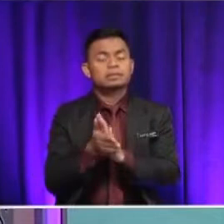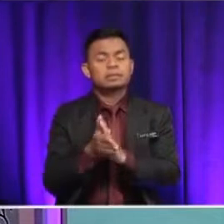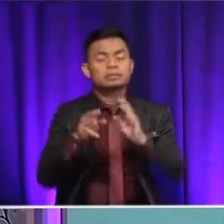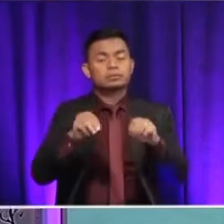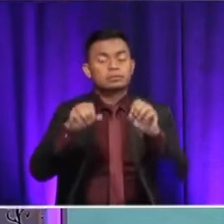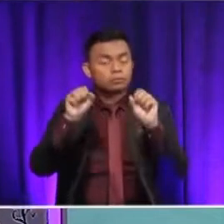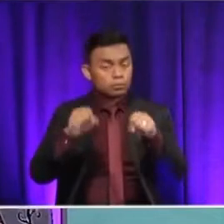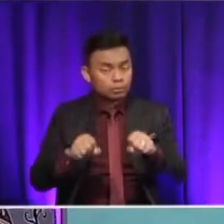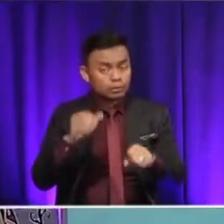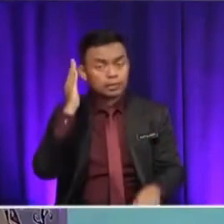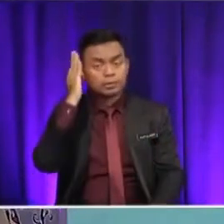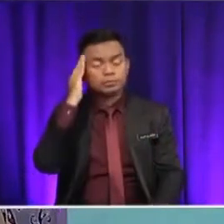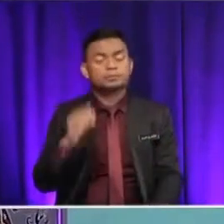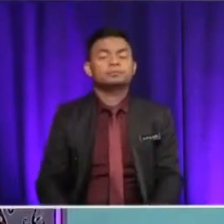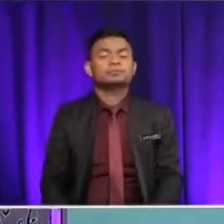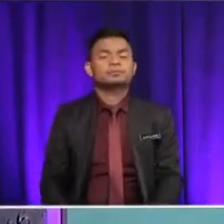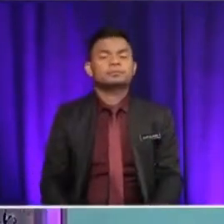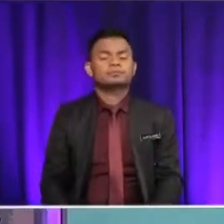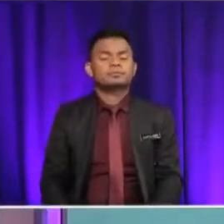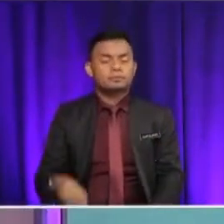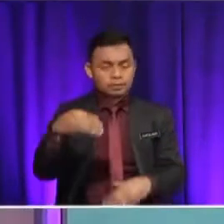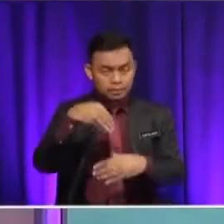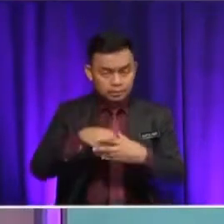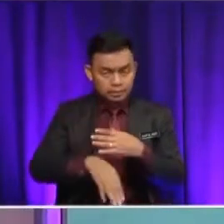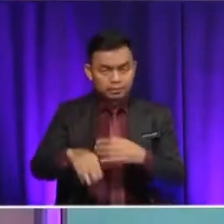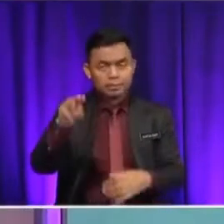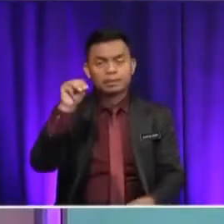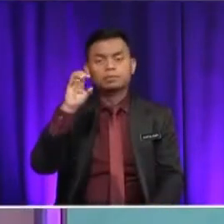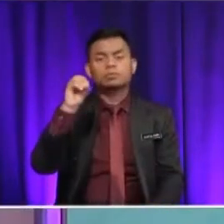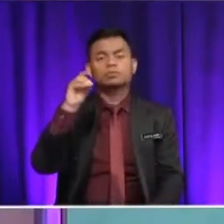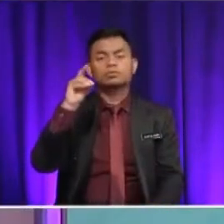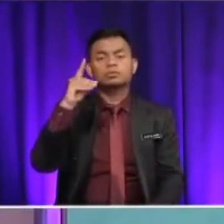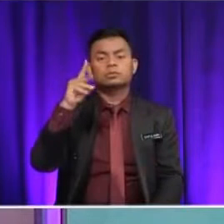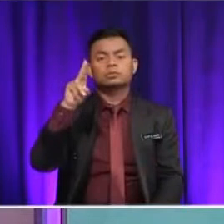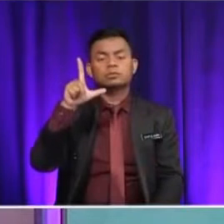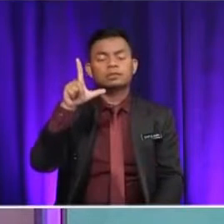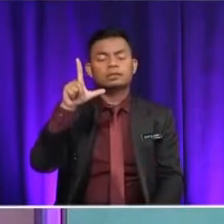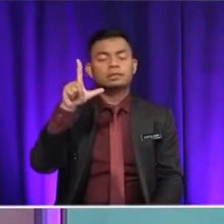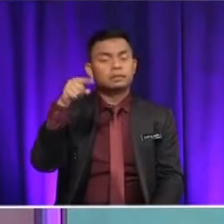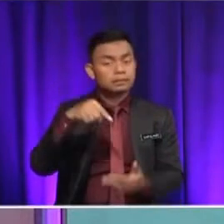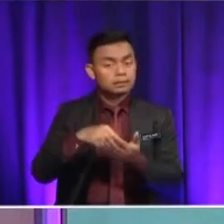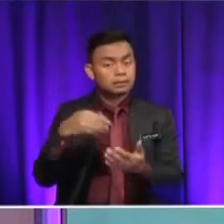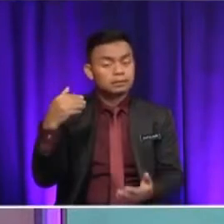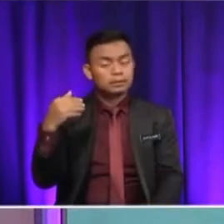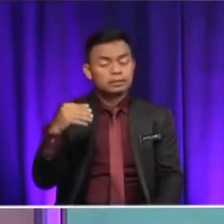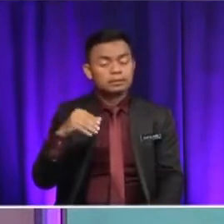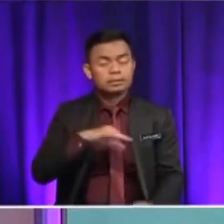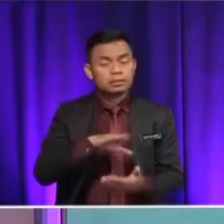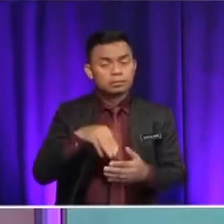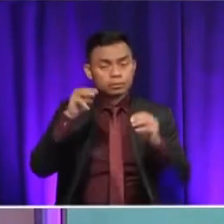Alright. Dalam modul 7 ini juga murid perlu maklum dan mesti alert